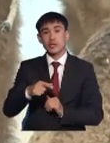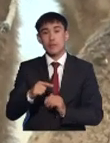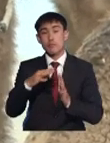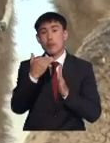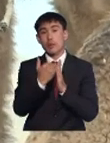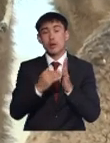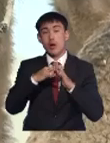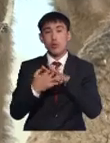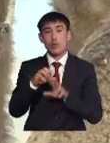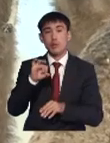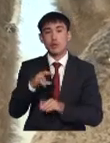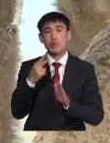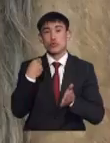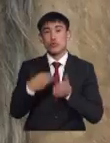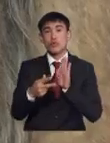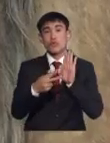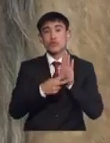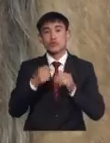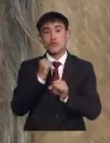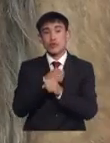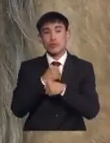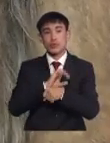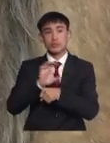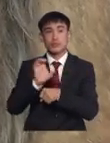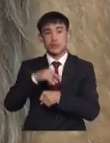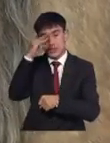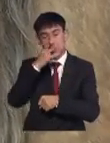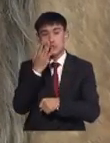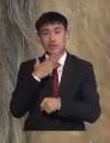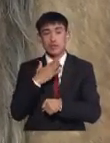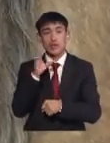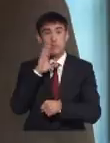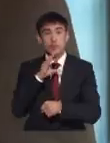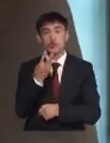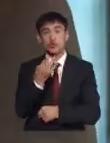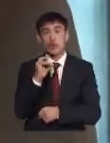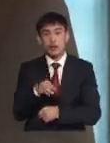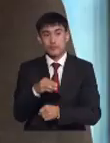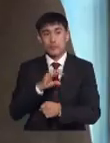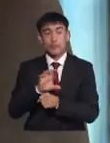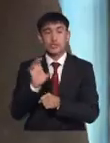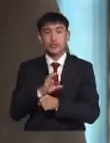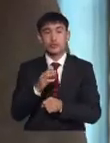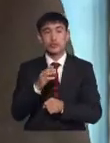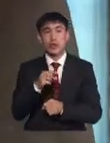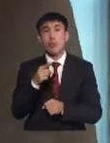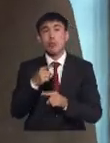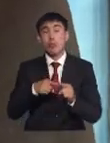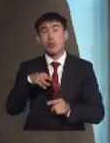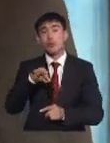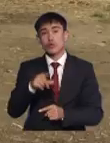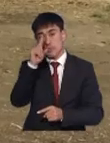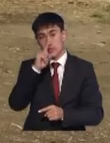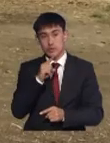«Аула Манаты». Он купил 8 верблюдов и занялся производством казахского национального напитка «Шубата». Производит около 0,5 тонны шубата в